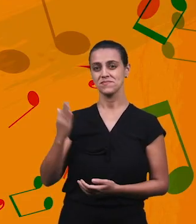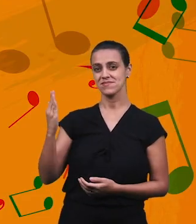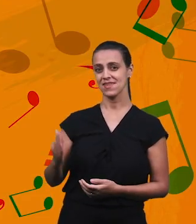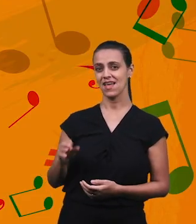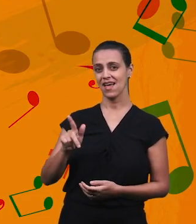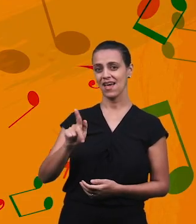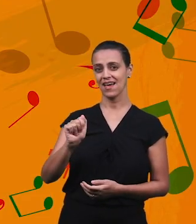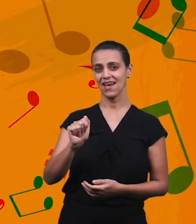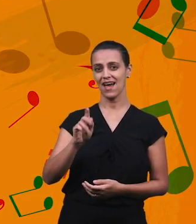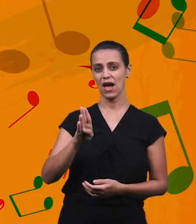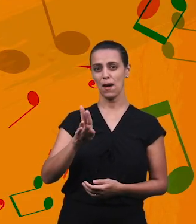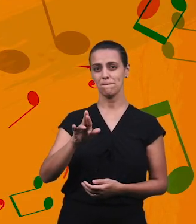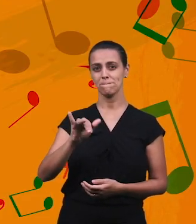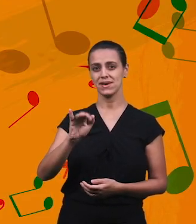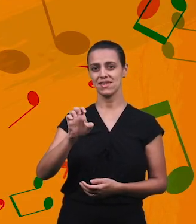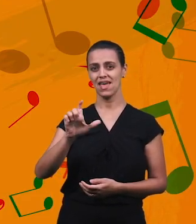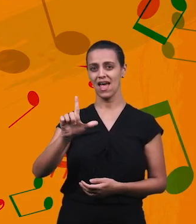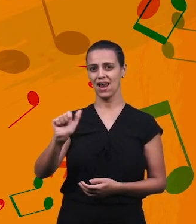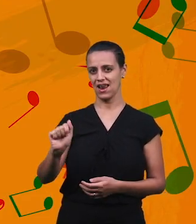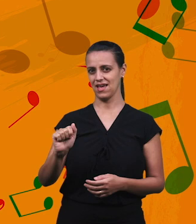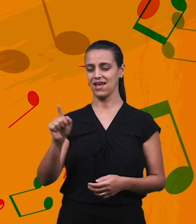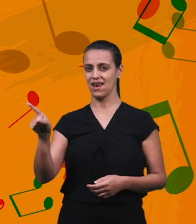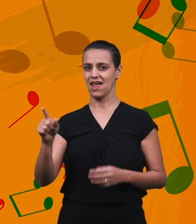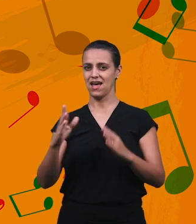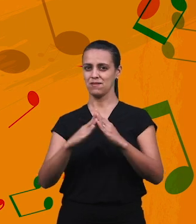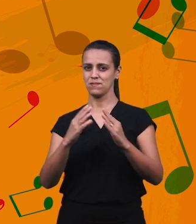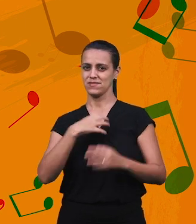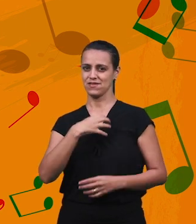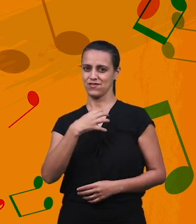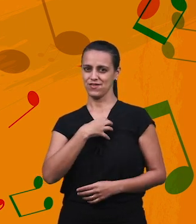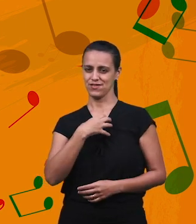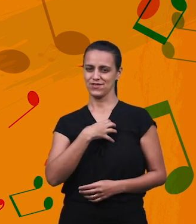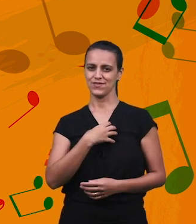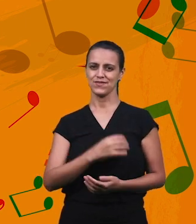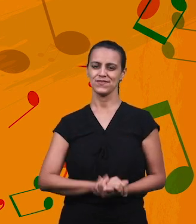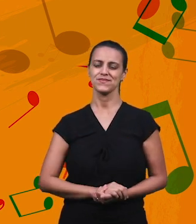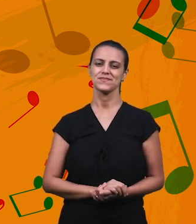Cette petite, c'est Gabrielle Sofia de Salvador, Bahia.